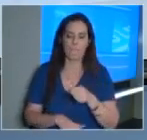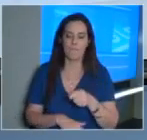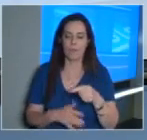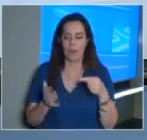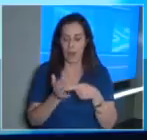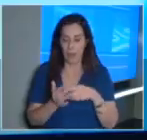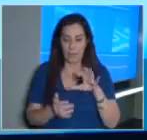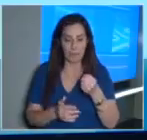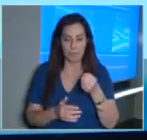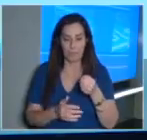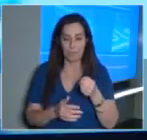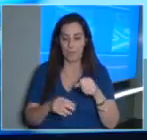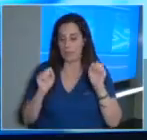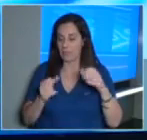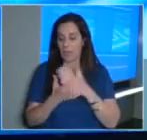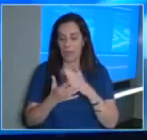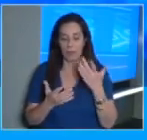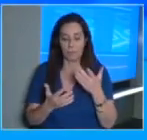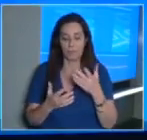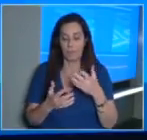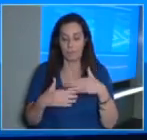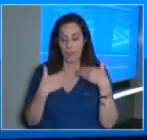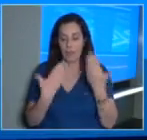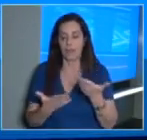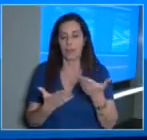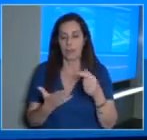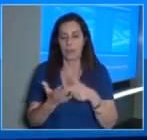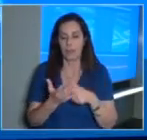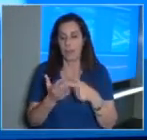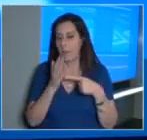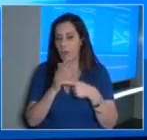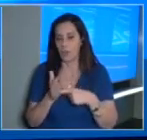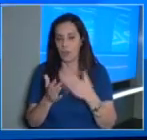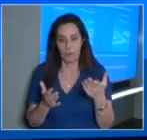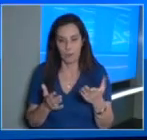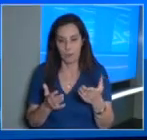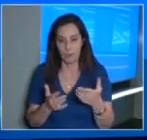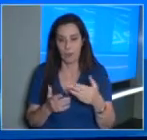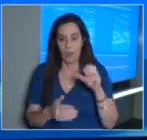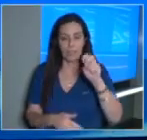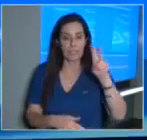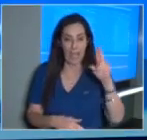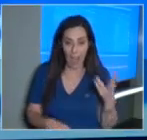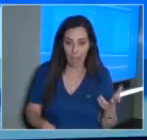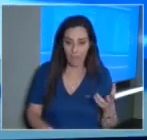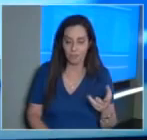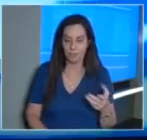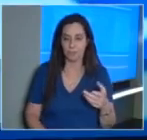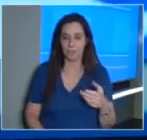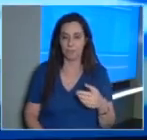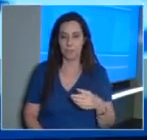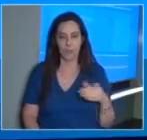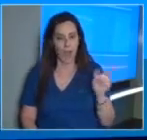ולכן, אם נשיא יחליט להטיל את הרכבת הממשלה, למשל על גדעון סער,